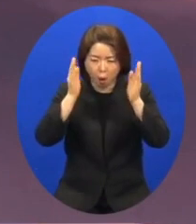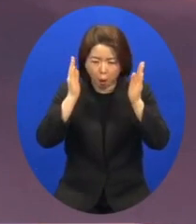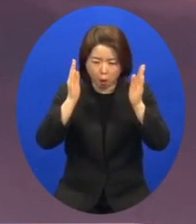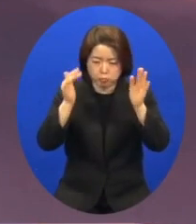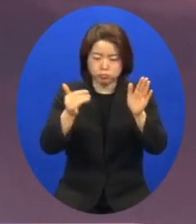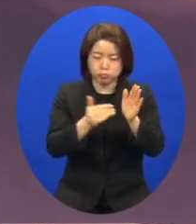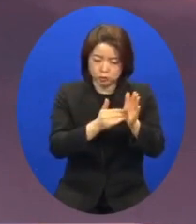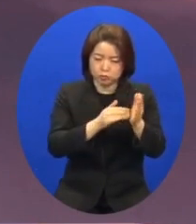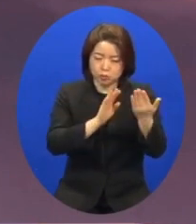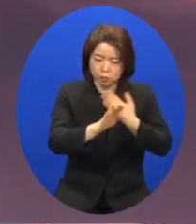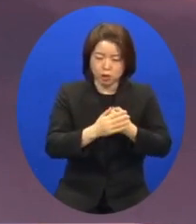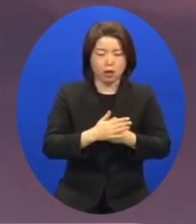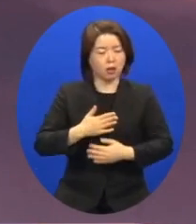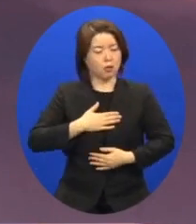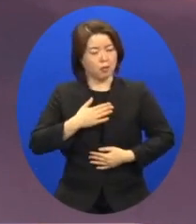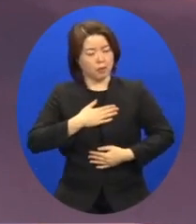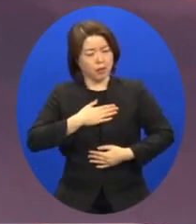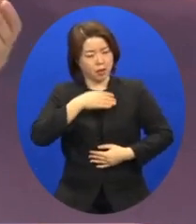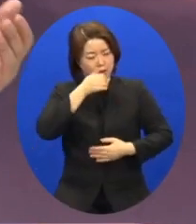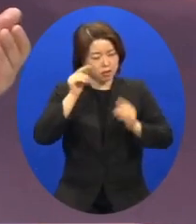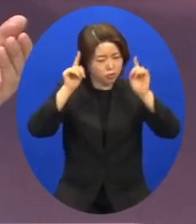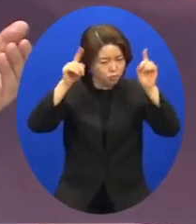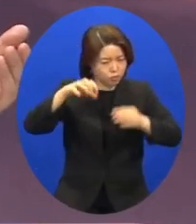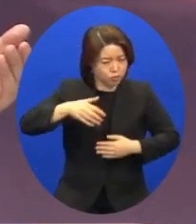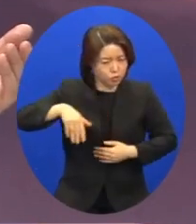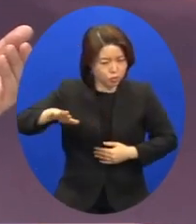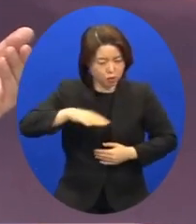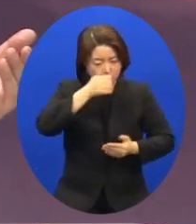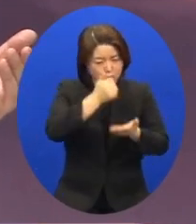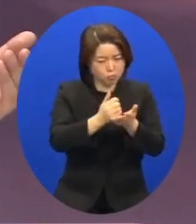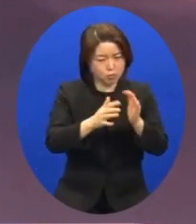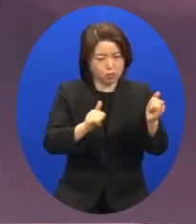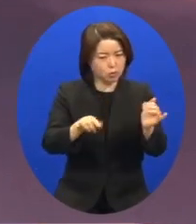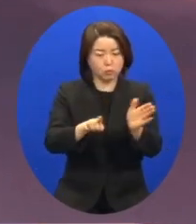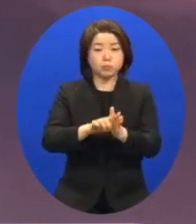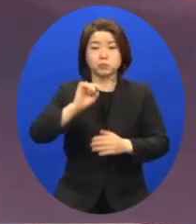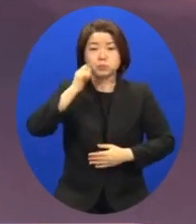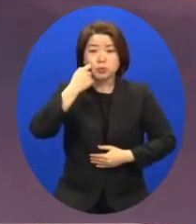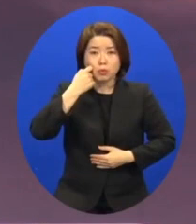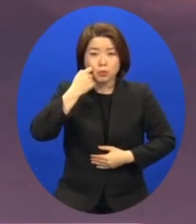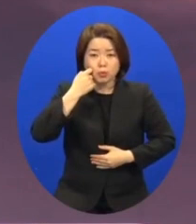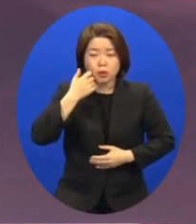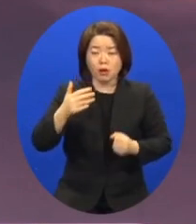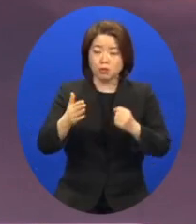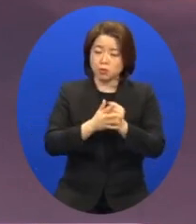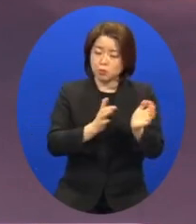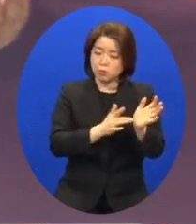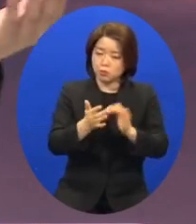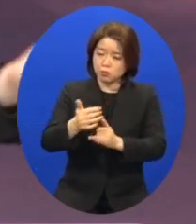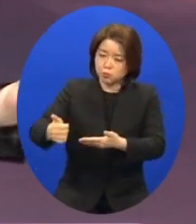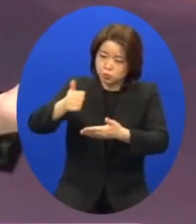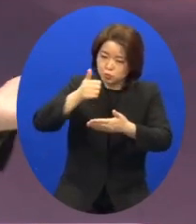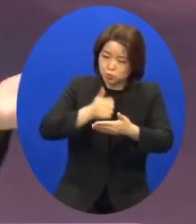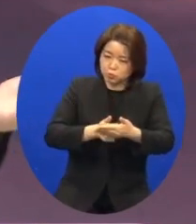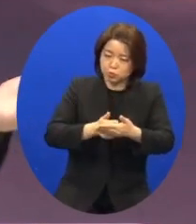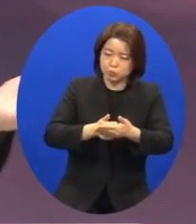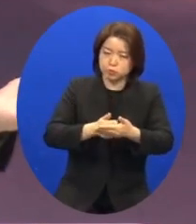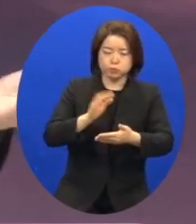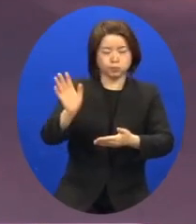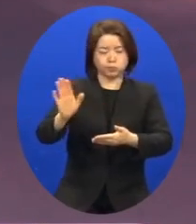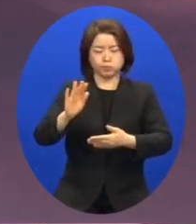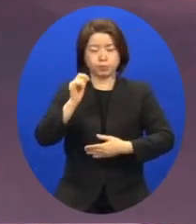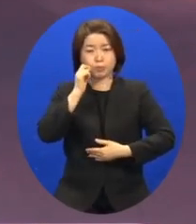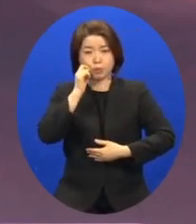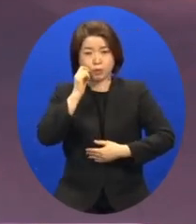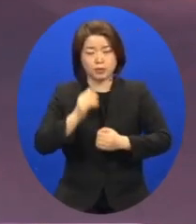자기가 죄인이라고 지옥 갈 죄인이라고 믿어지지 않던 해요 그래서 예수님을 영접하라 그런데 용접을 못됩니다